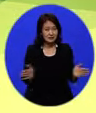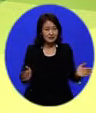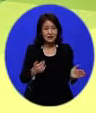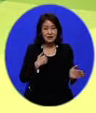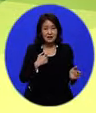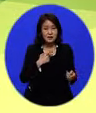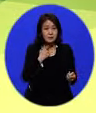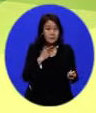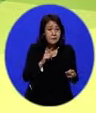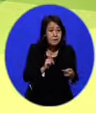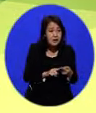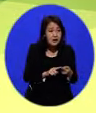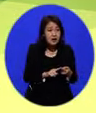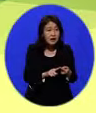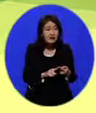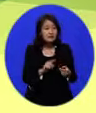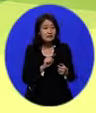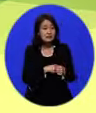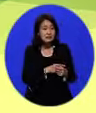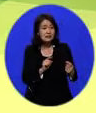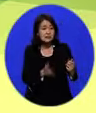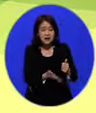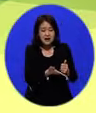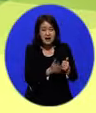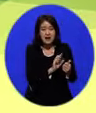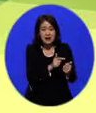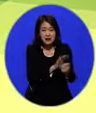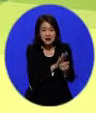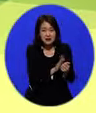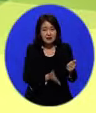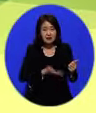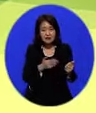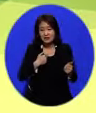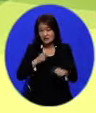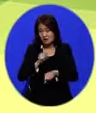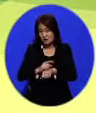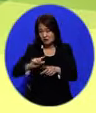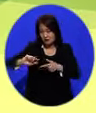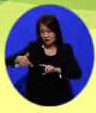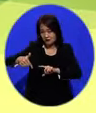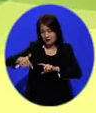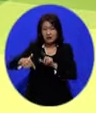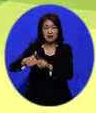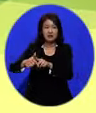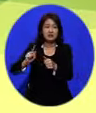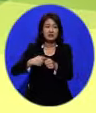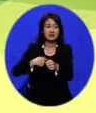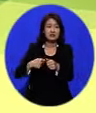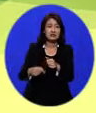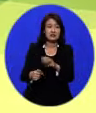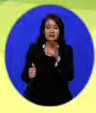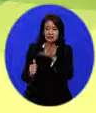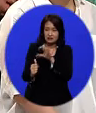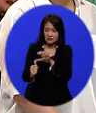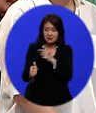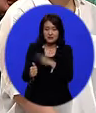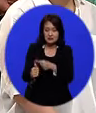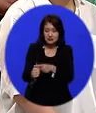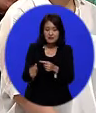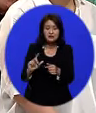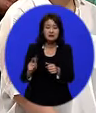나랑 맞는 애는 지지받고 격려받고 칭찬받고 나랑 성격이 맞지 않는 애는 네,